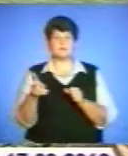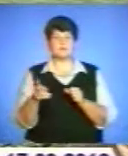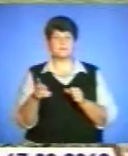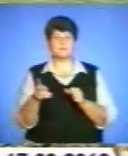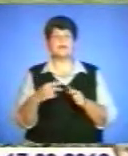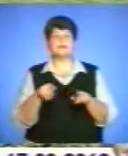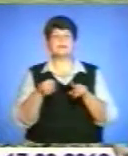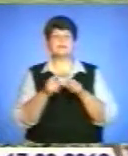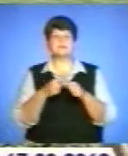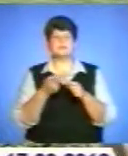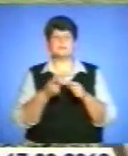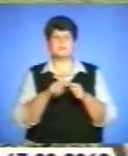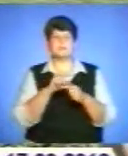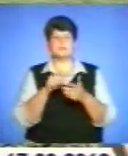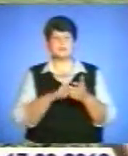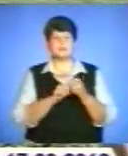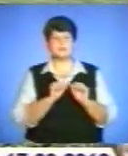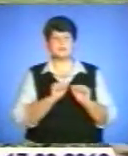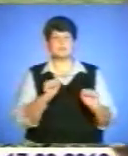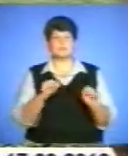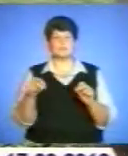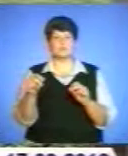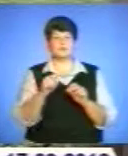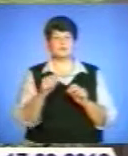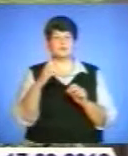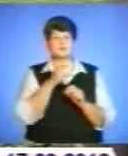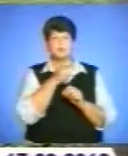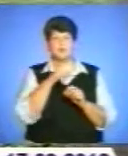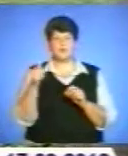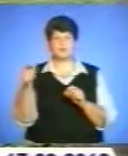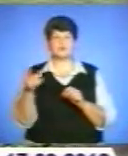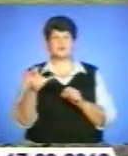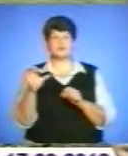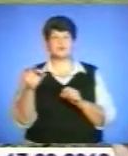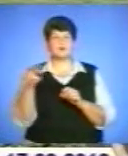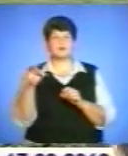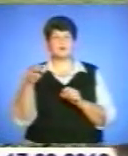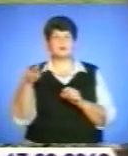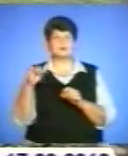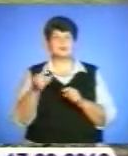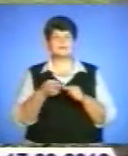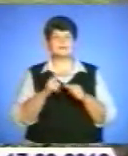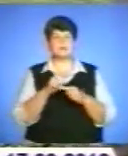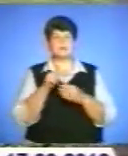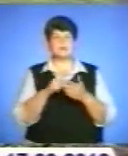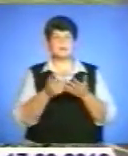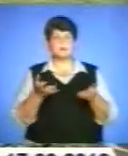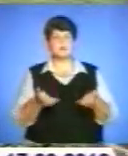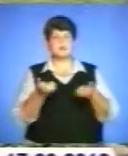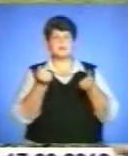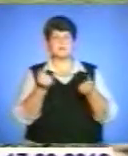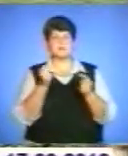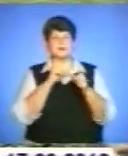захист посівів, строки посіву, сорти, якими потрібно сіяти. Це ми якраз сьогодні піднімали ці питання на нараді, щоб